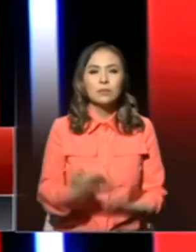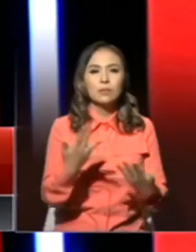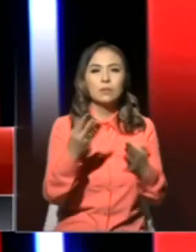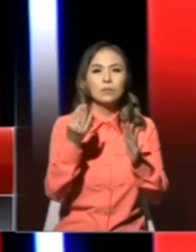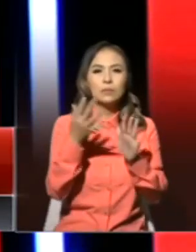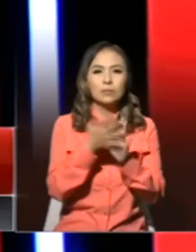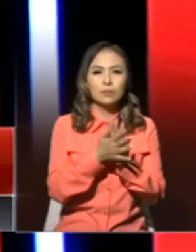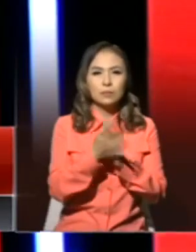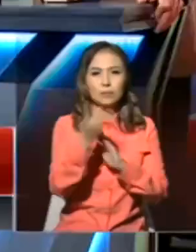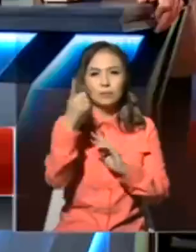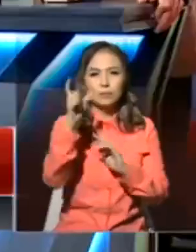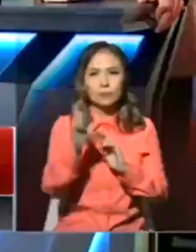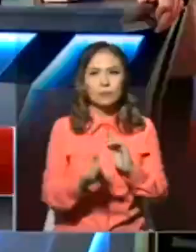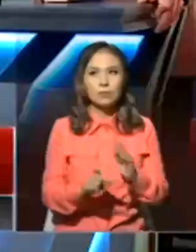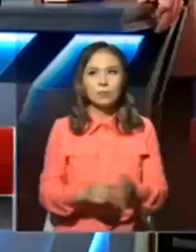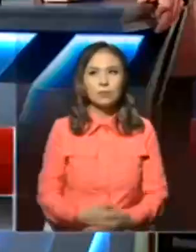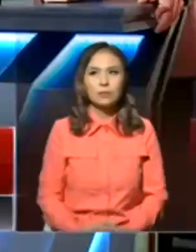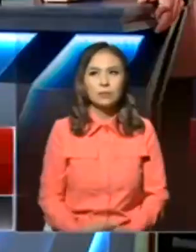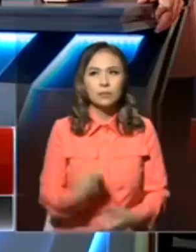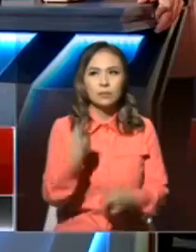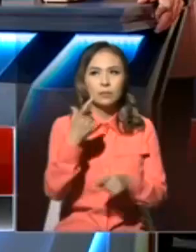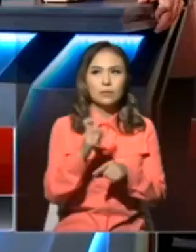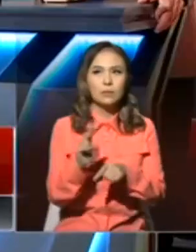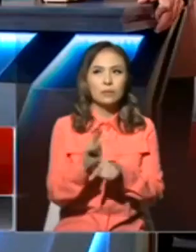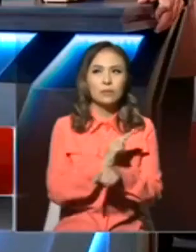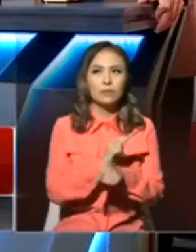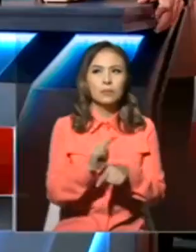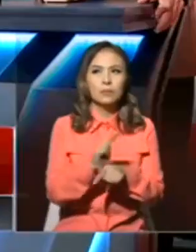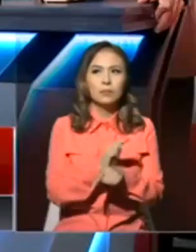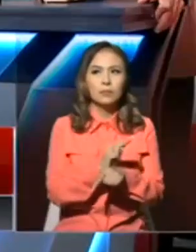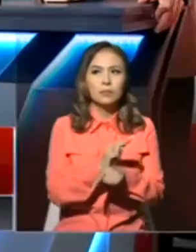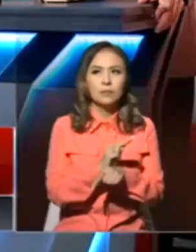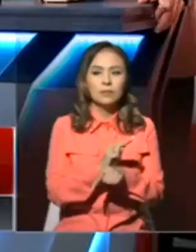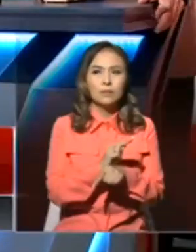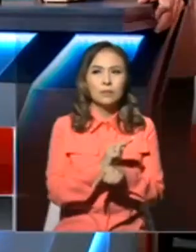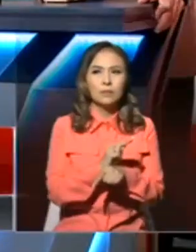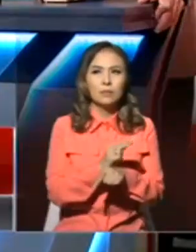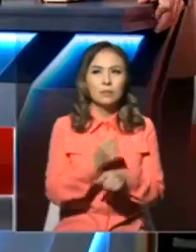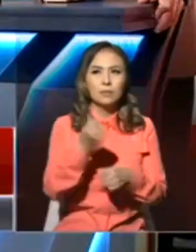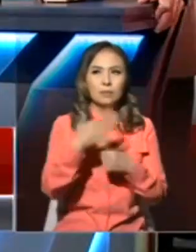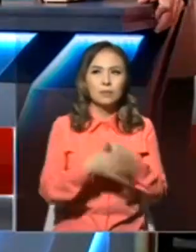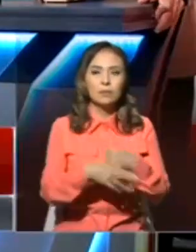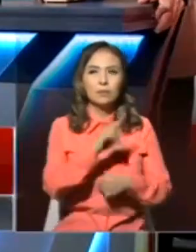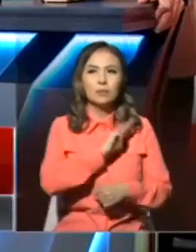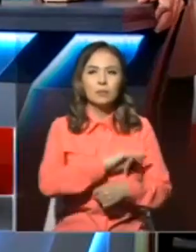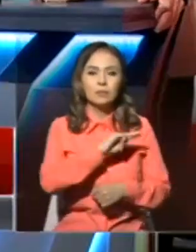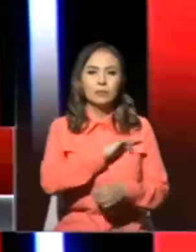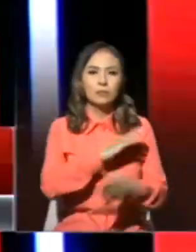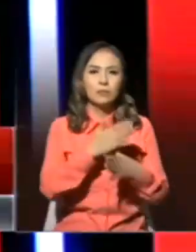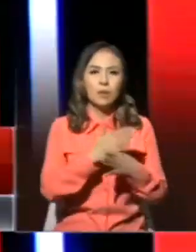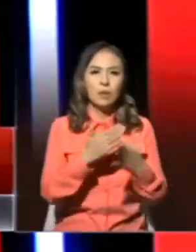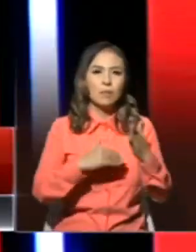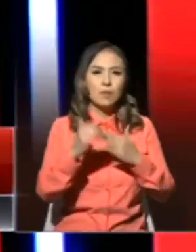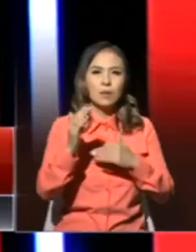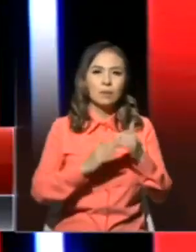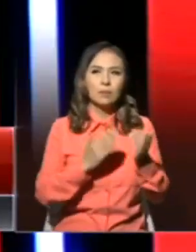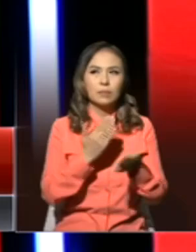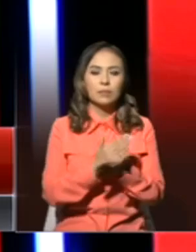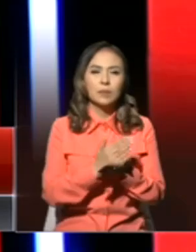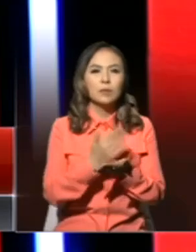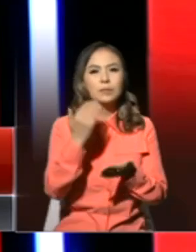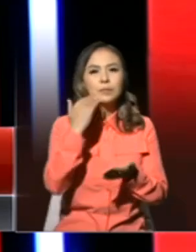бір адам емдегенге? Бір адам емдегенде... Сіз енді сондай орталықтарда жұмыс істейсіз, тәжірибеңіз бар. Шамамен